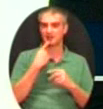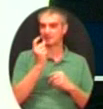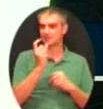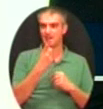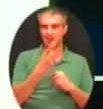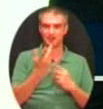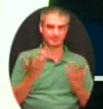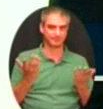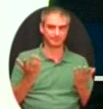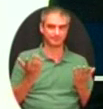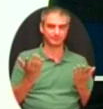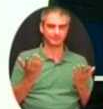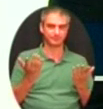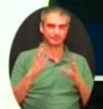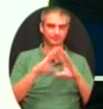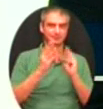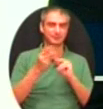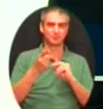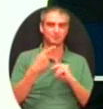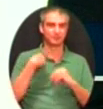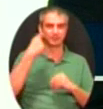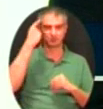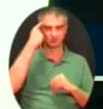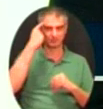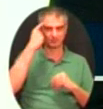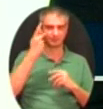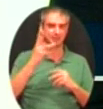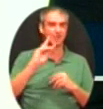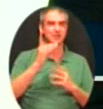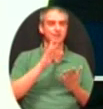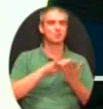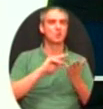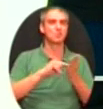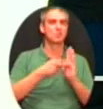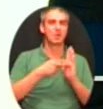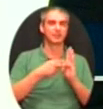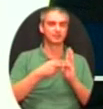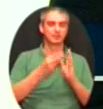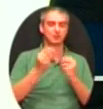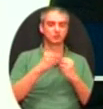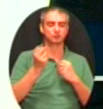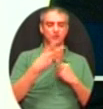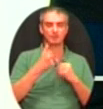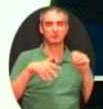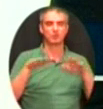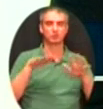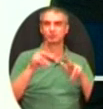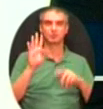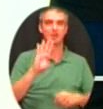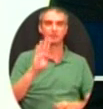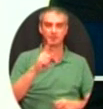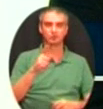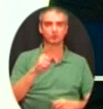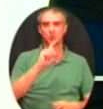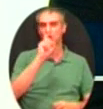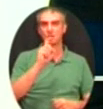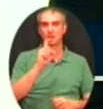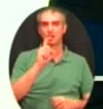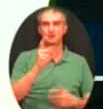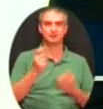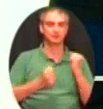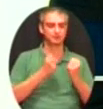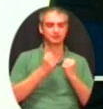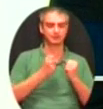פה, נצטרף לסיכום על העניין הזה. אני חושב, וניקח את זה עוד פעם למקום פוליטי והצער, זה עוד שבועיים שראש הממשלה נתניהו, כשהוא כנראה ירוץ